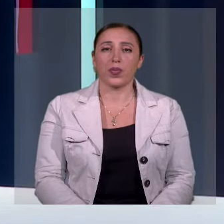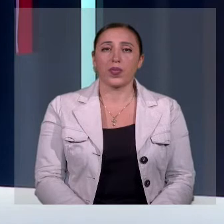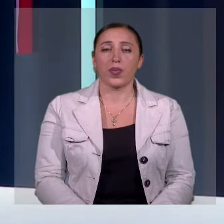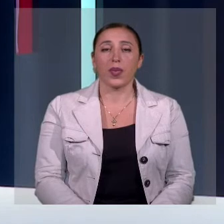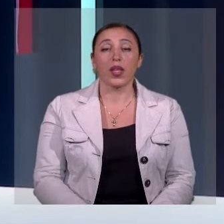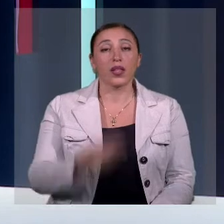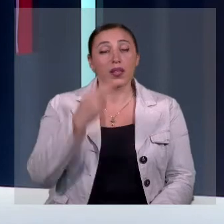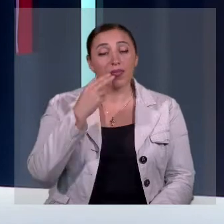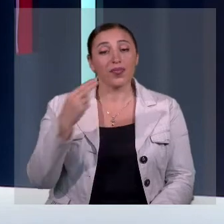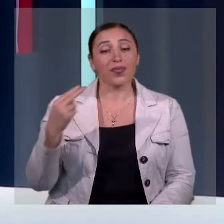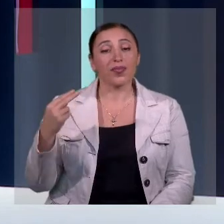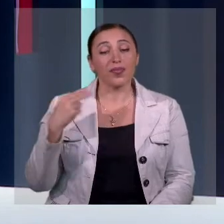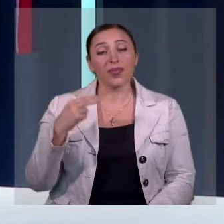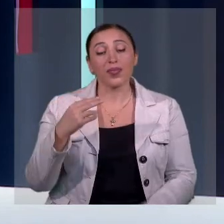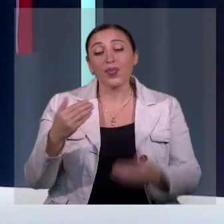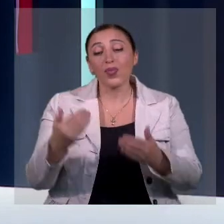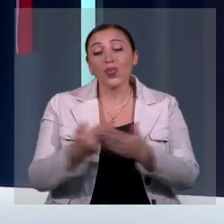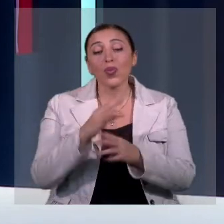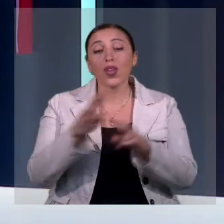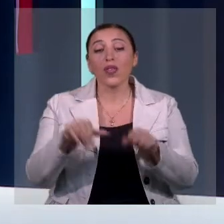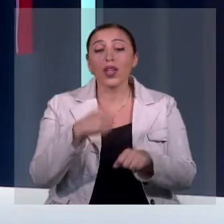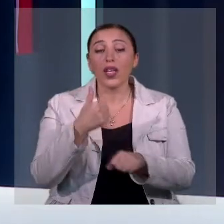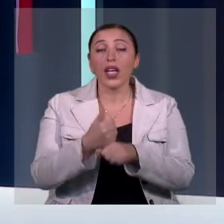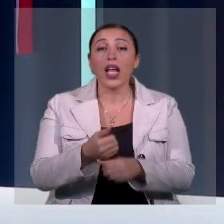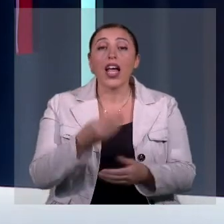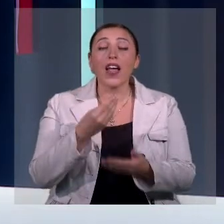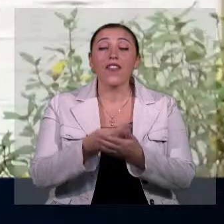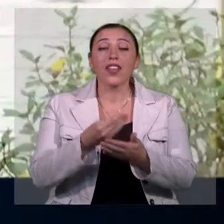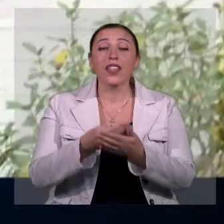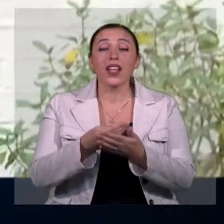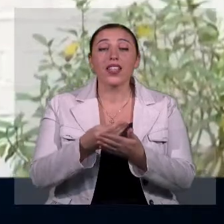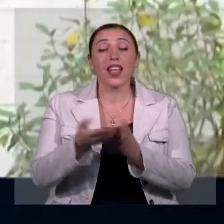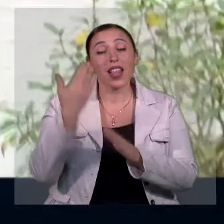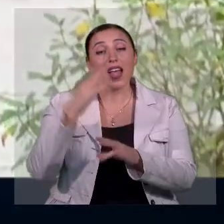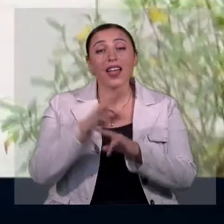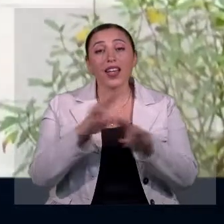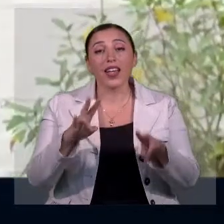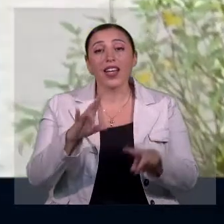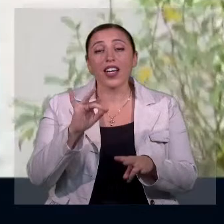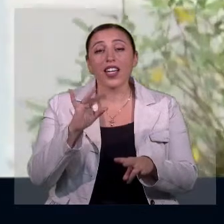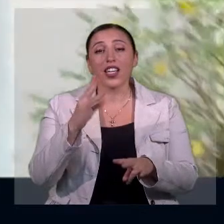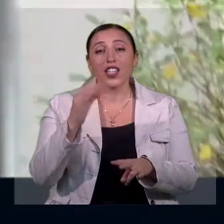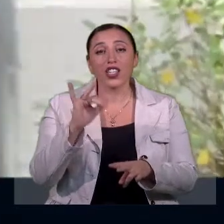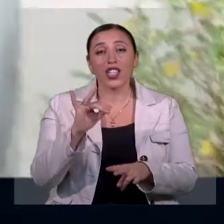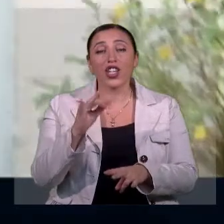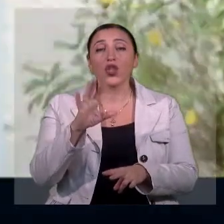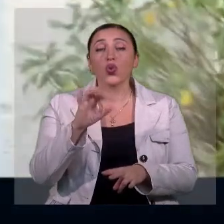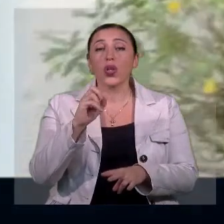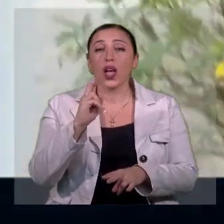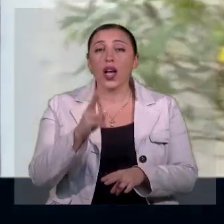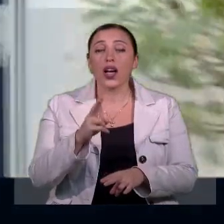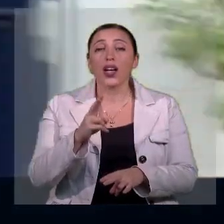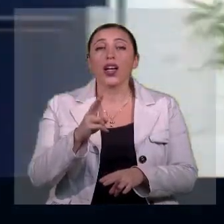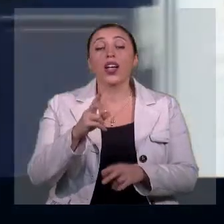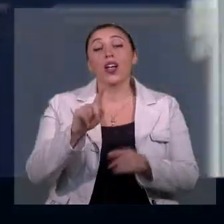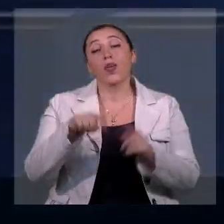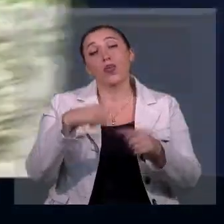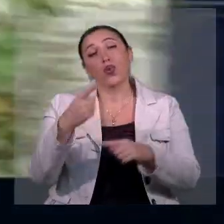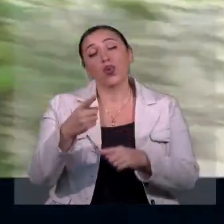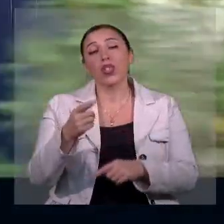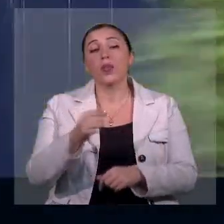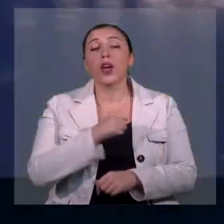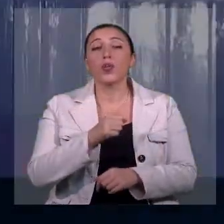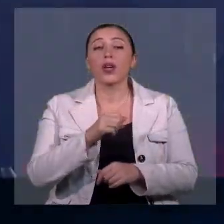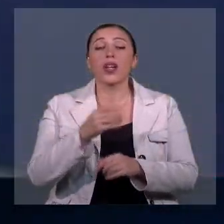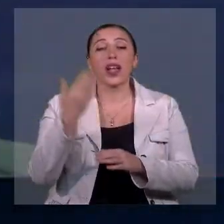Մեծ Բրիտանիայի հաջորդ վարչապետը կլինի ֆինանսների նախկին նախարար Ռիշի Սունակը։ Մյուս թեկնածուն պաշտպանության նախկին